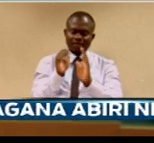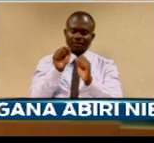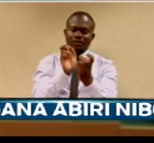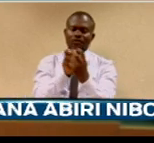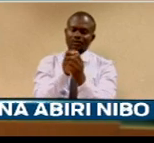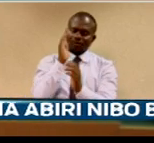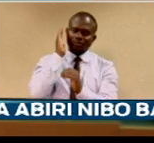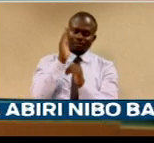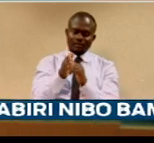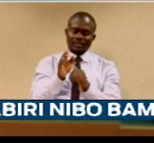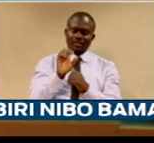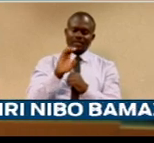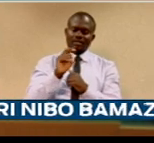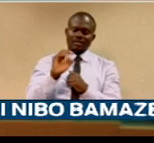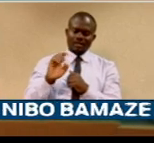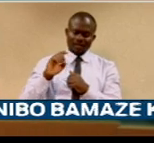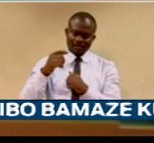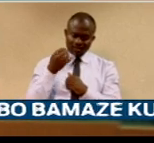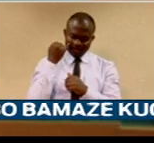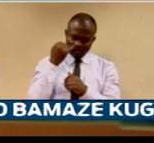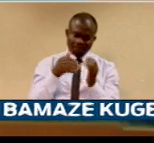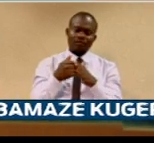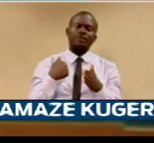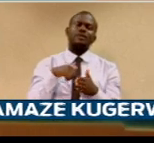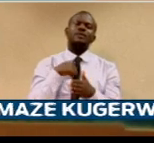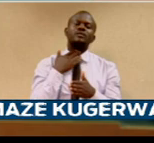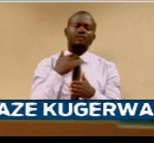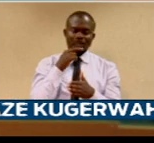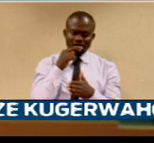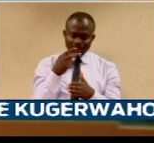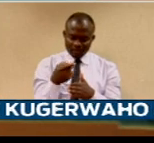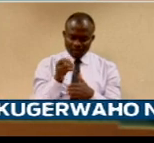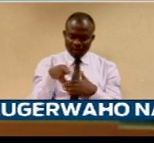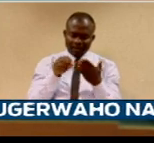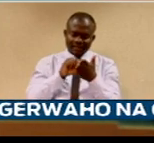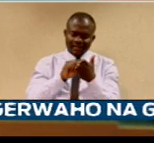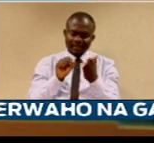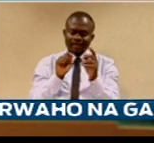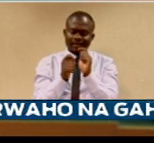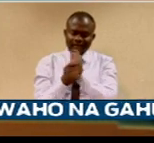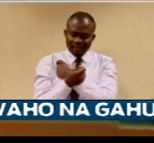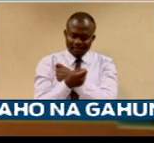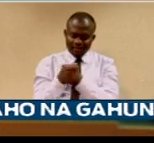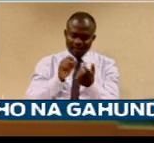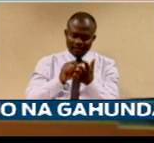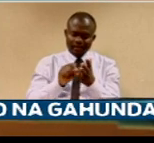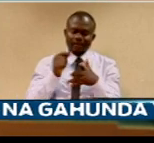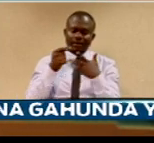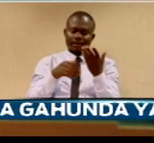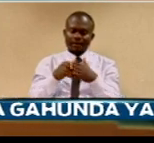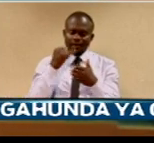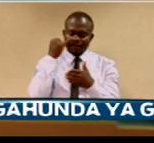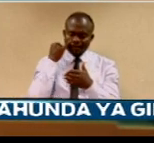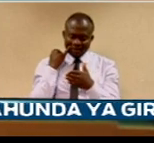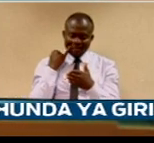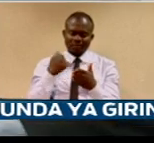direct senerje kugira ngo niba tugiye gusubiza cyangwa tugiye kwandika ikivuguruza icyanditswe twandika ibintu bifatika